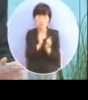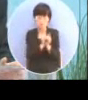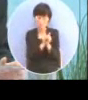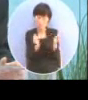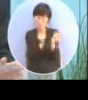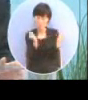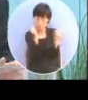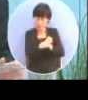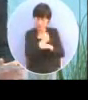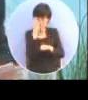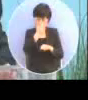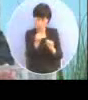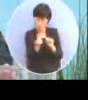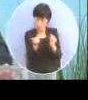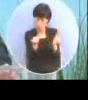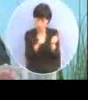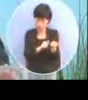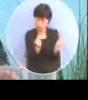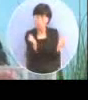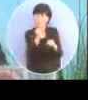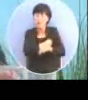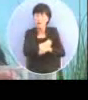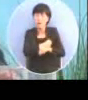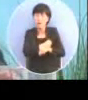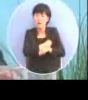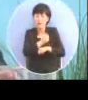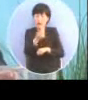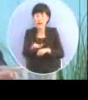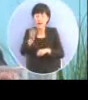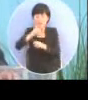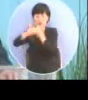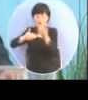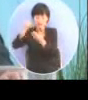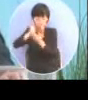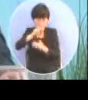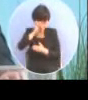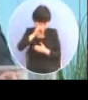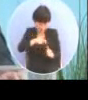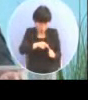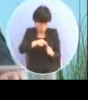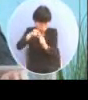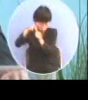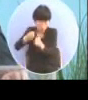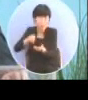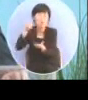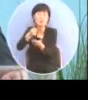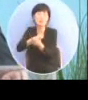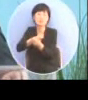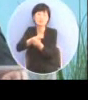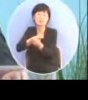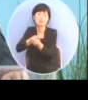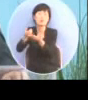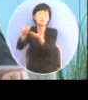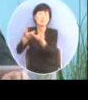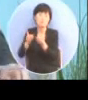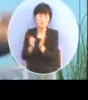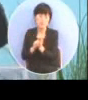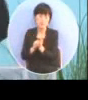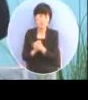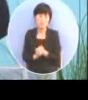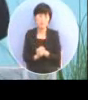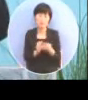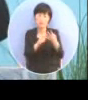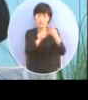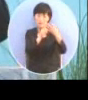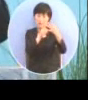완전히 영주를 죽고 가는데 하나님이 건지시기로 하셨다. 아, con người đã đang thất bại, đang đi vào cõi chết của thuộc linh của mình. Đức Chúa Trời đã quyết định cứu con người. 그리고 네